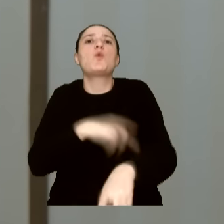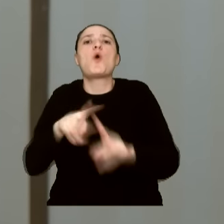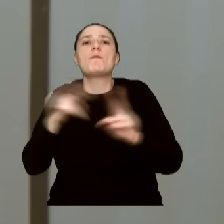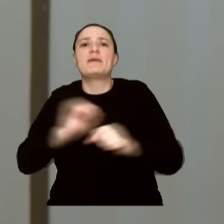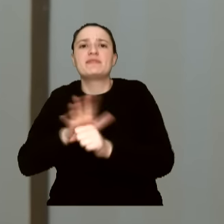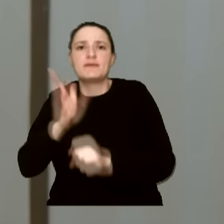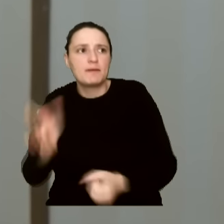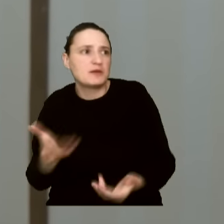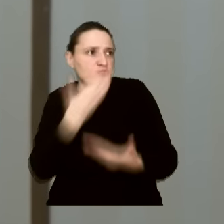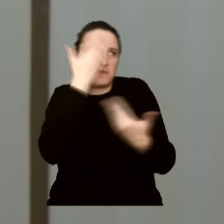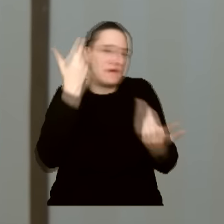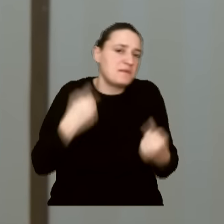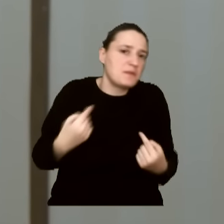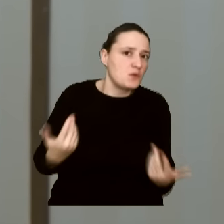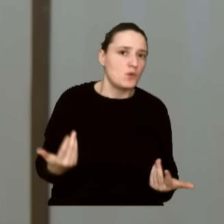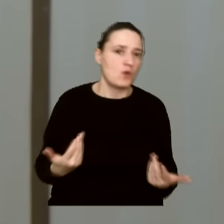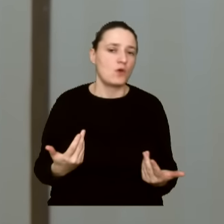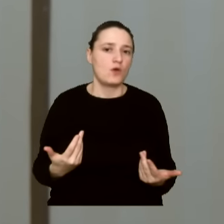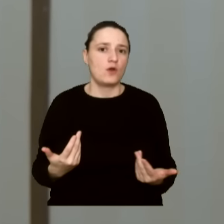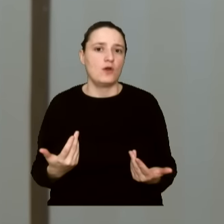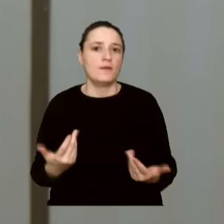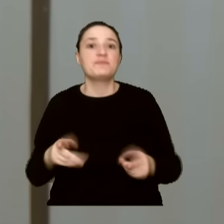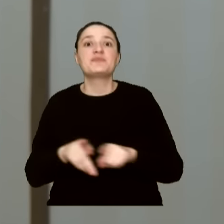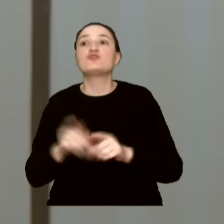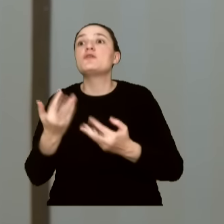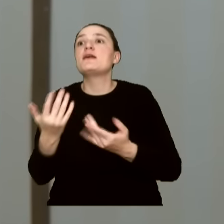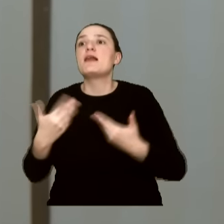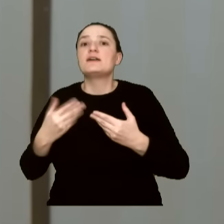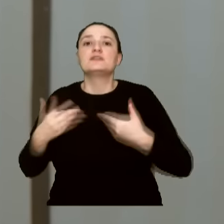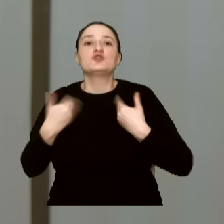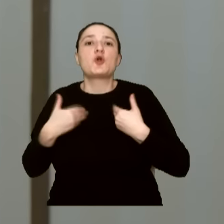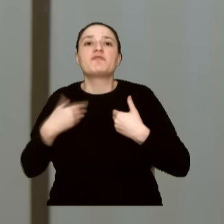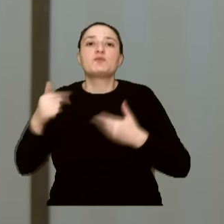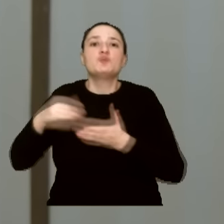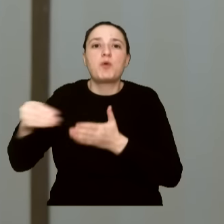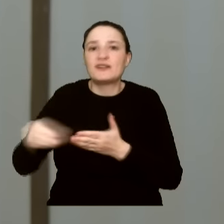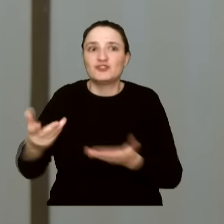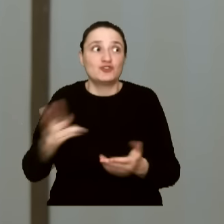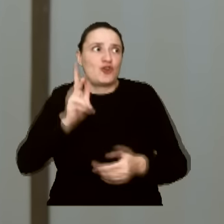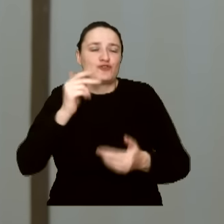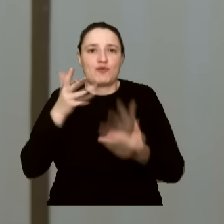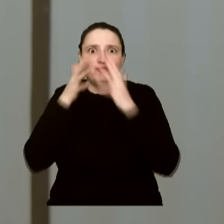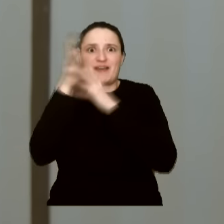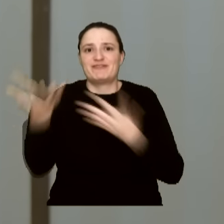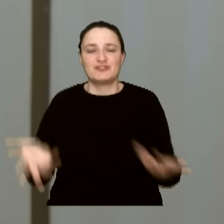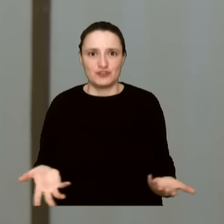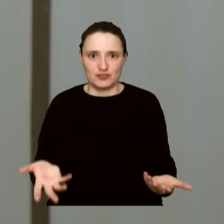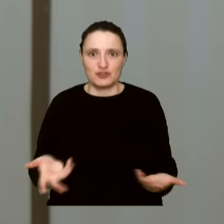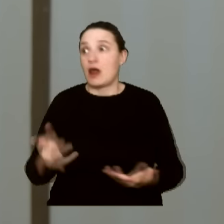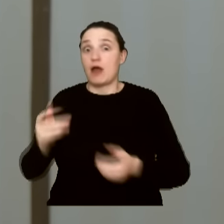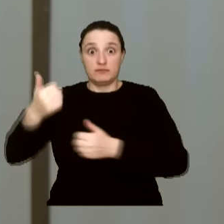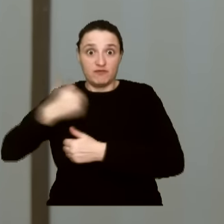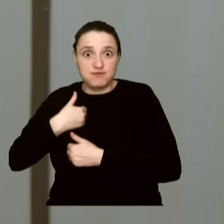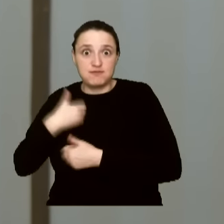będą potrzebne nakłady na służbę zdrowia. Nikt nie przewidywał również działań zbrojnych,